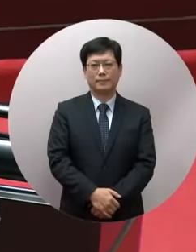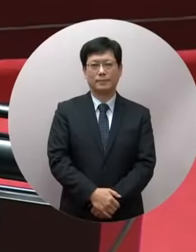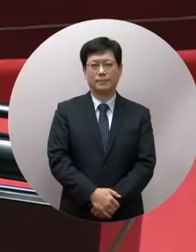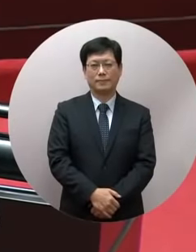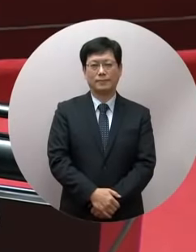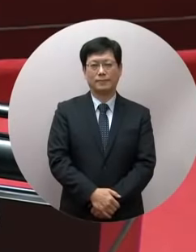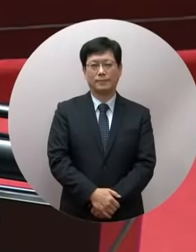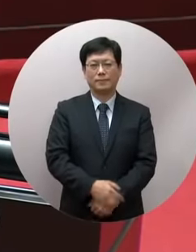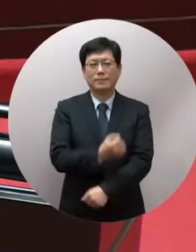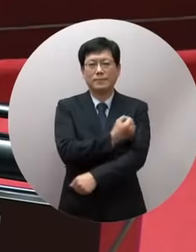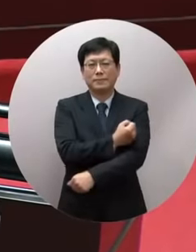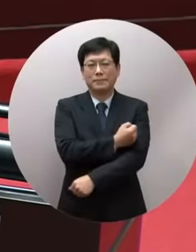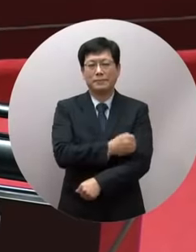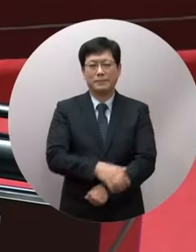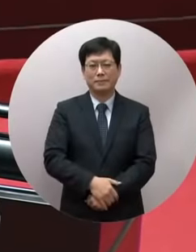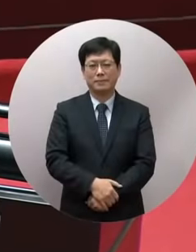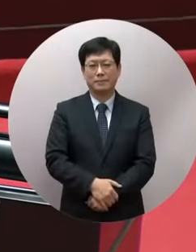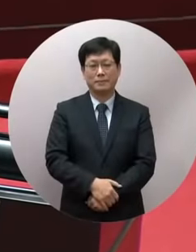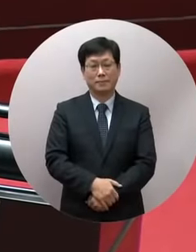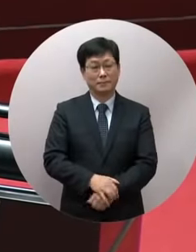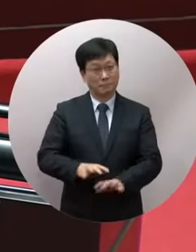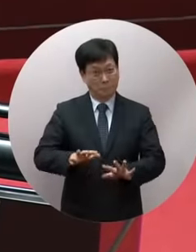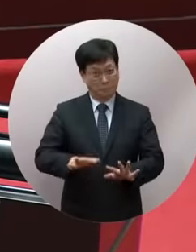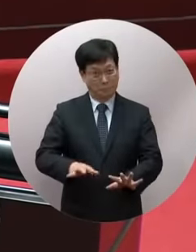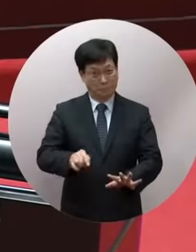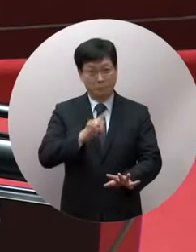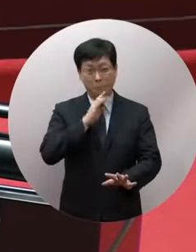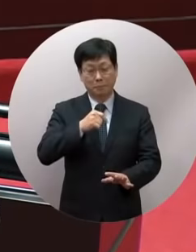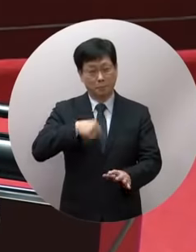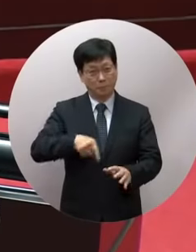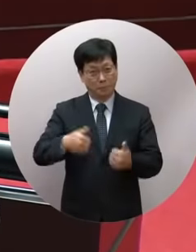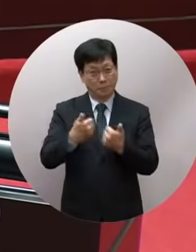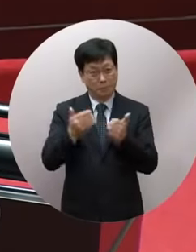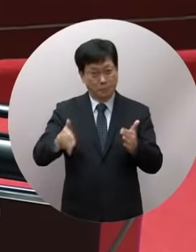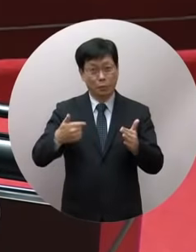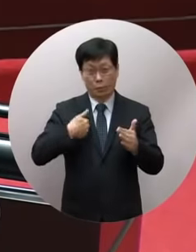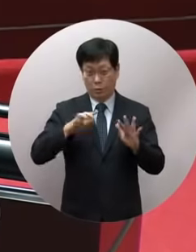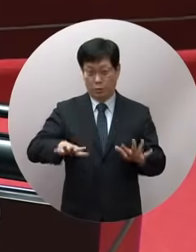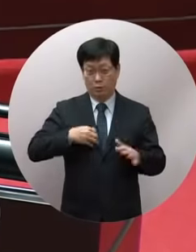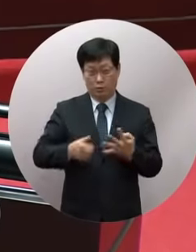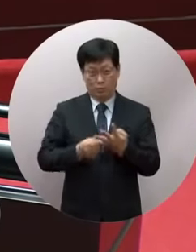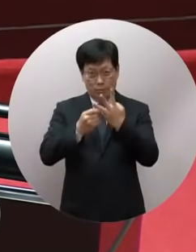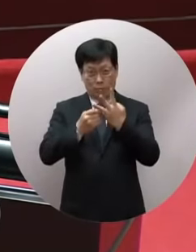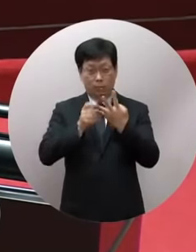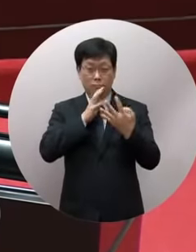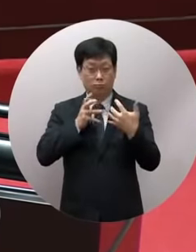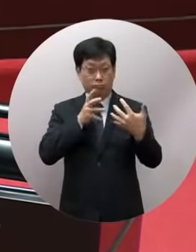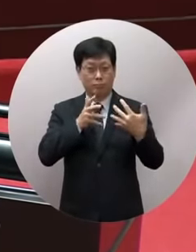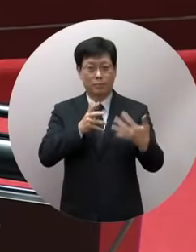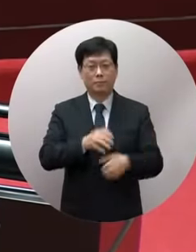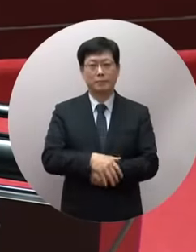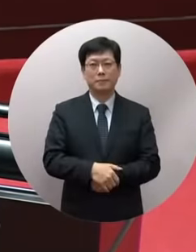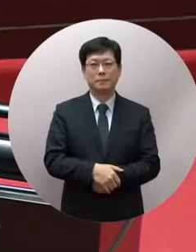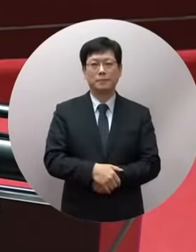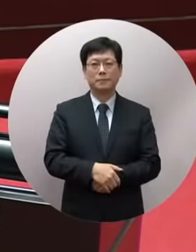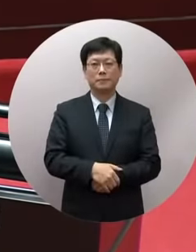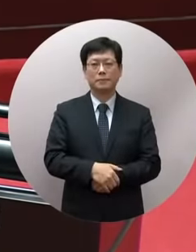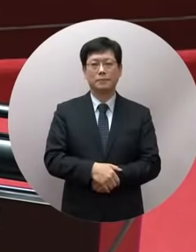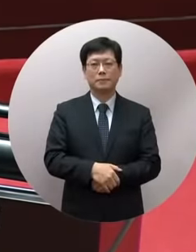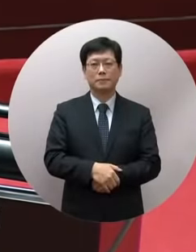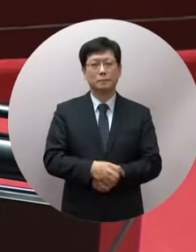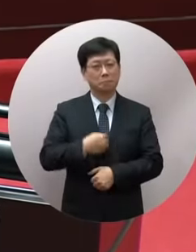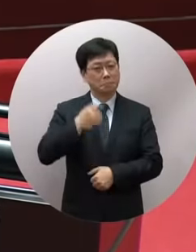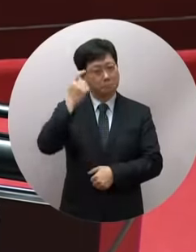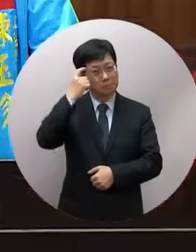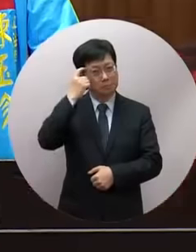院长，辛苦了哈。这一次是本席在这里第四次跟您咨询哈。哥哈，